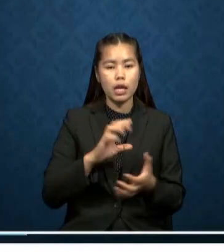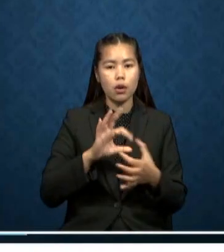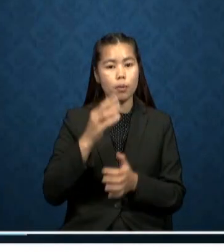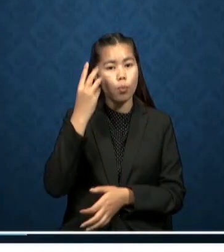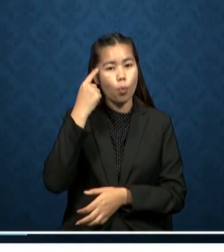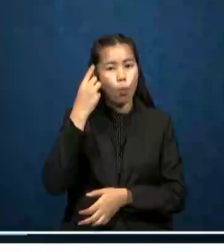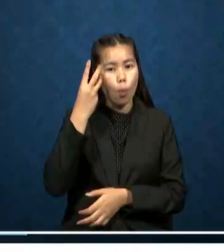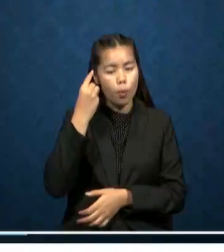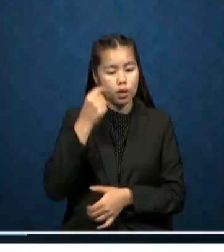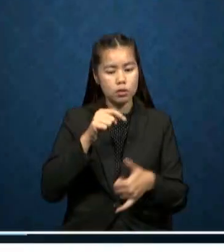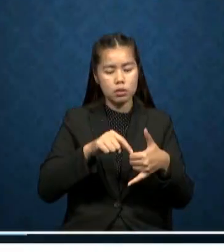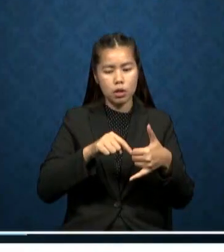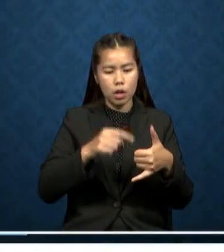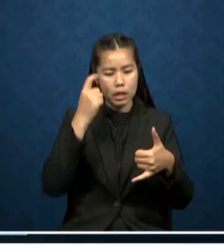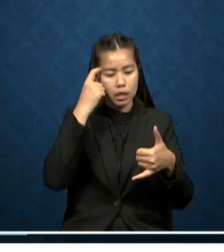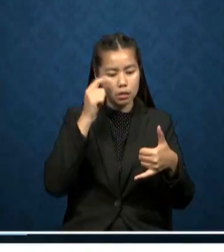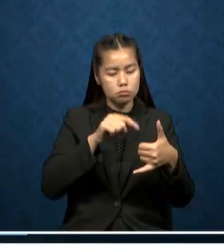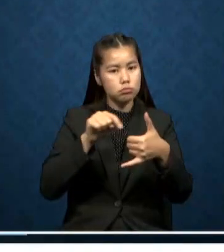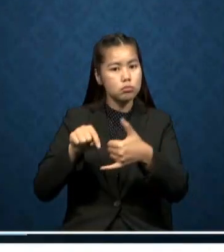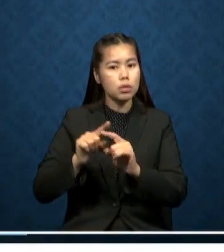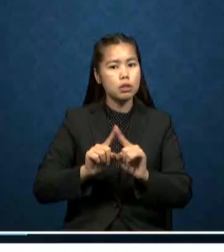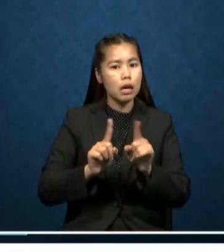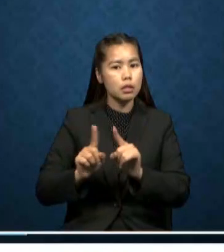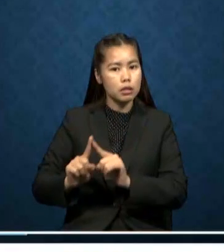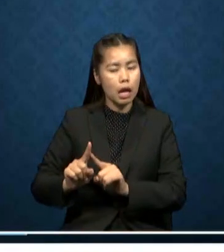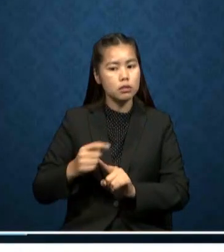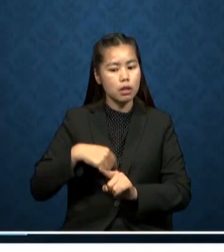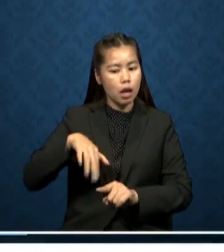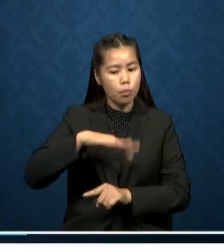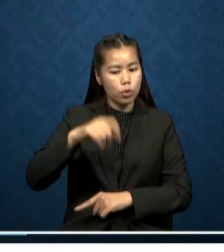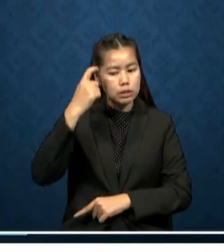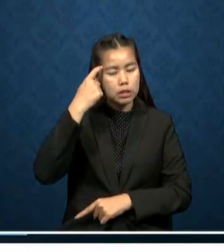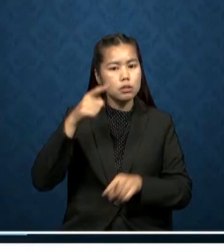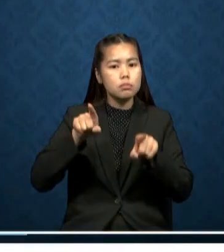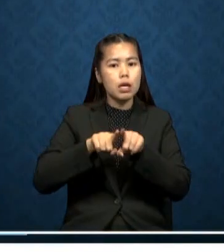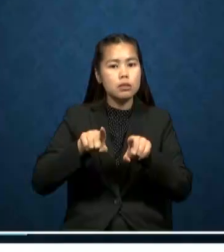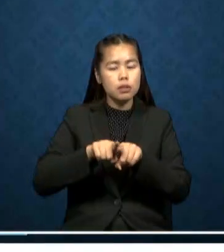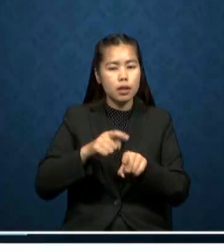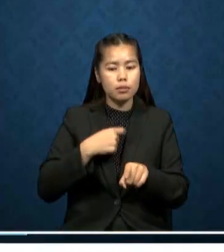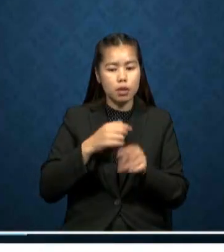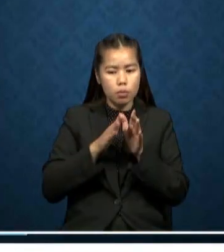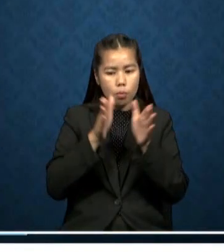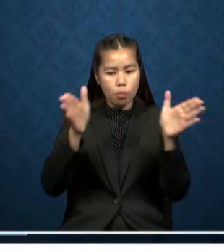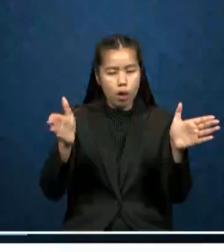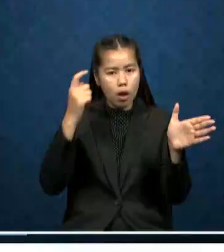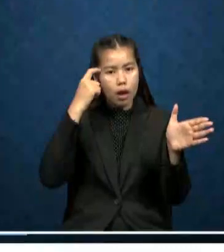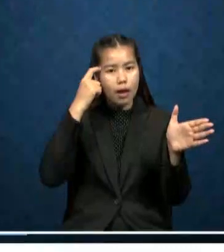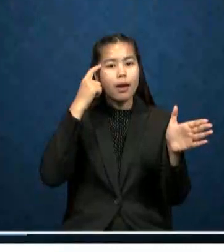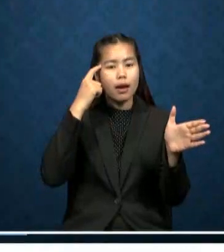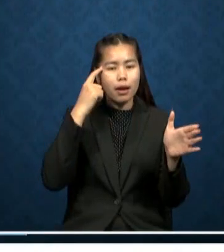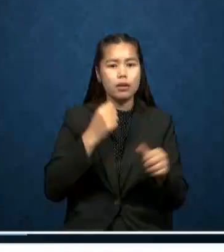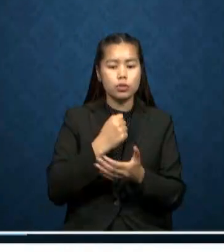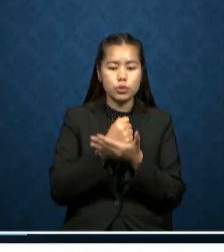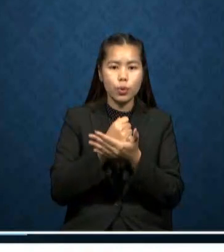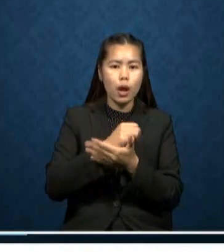ละคนที่มีความคิดแตกต่างกันได้เกิดความคิดรอบขยายมุมคิดของตนออกไปรอบด้านเป็นโอกาสที่